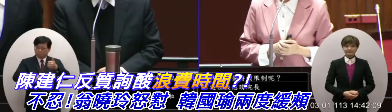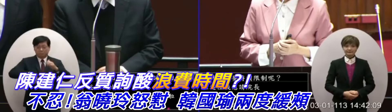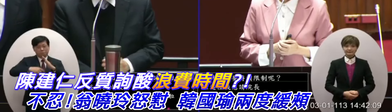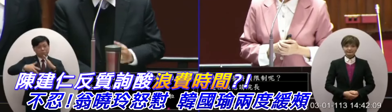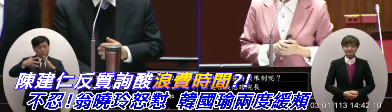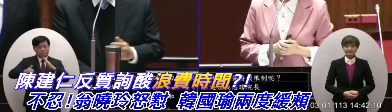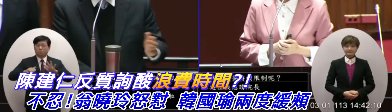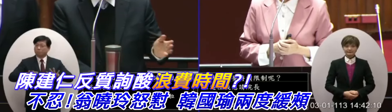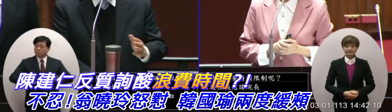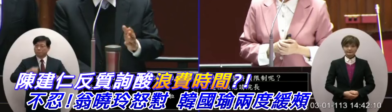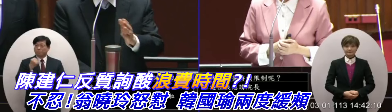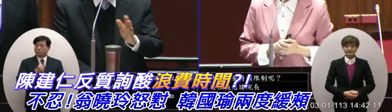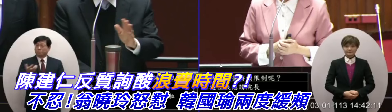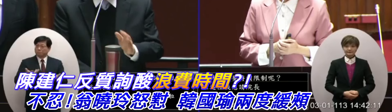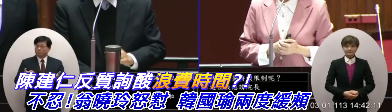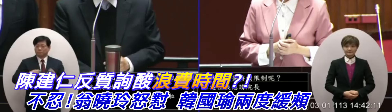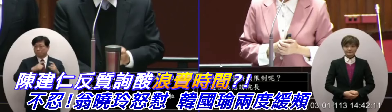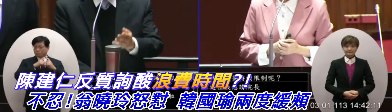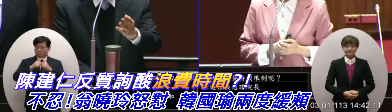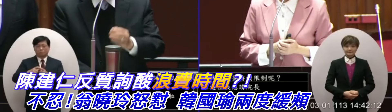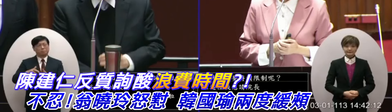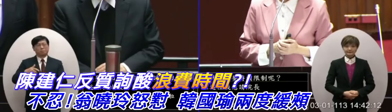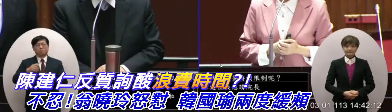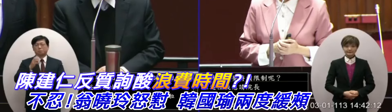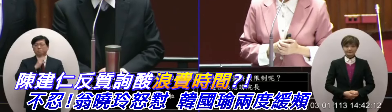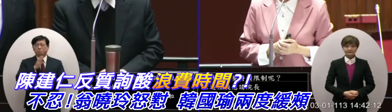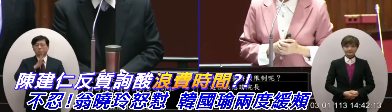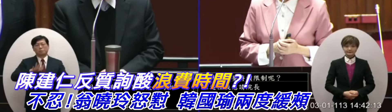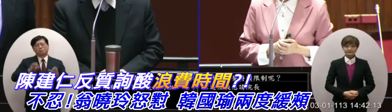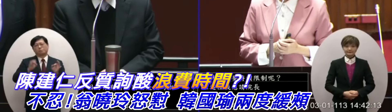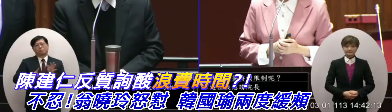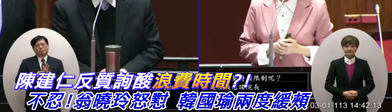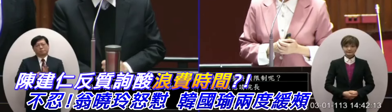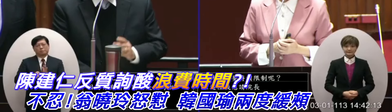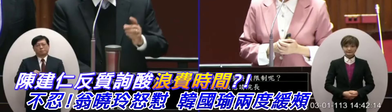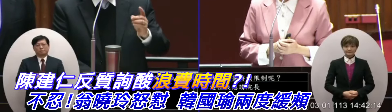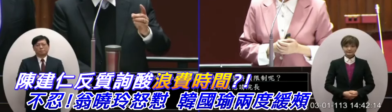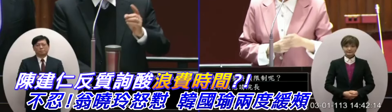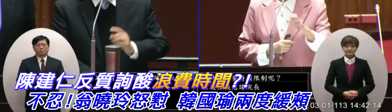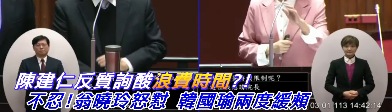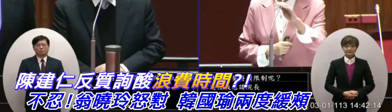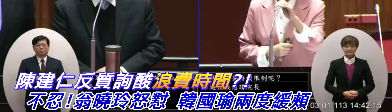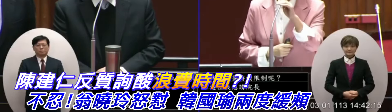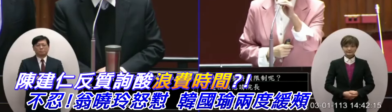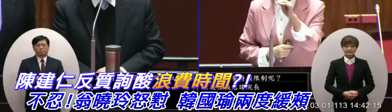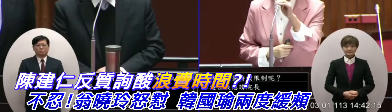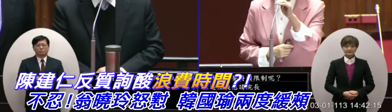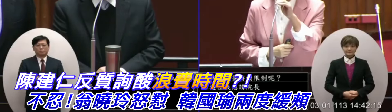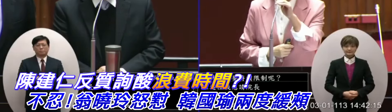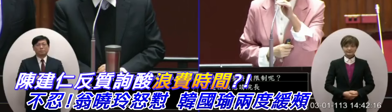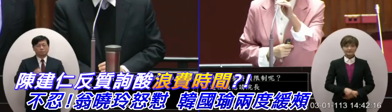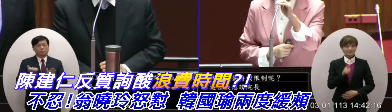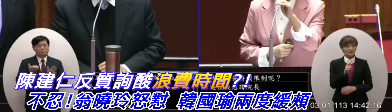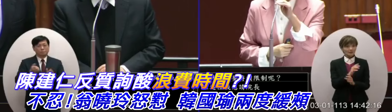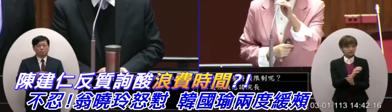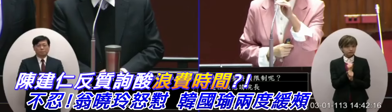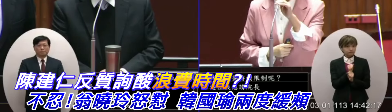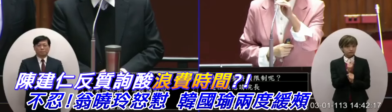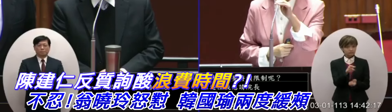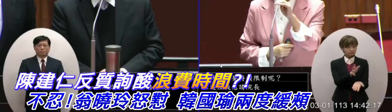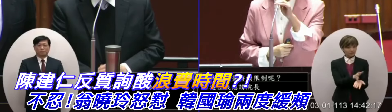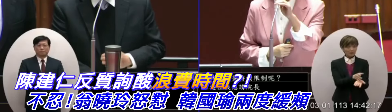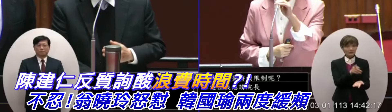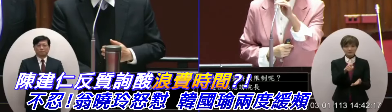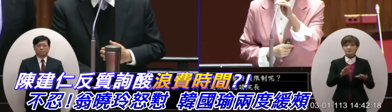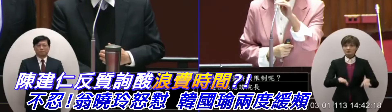长现在所做的事情回答的都不算数，你今天是在浪费时间了。那我 请注意您的发言，您现在是